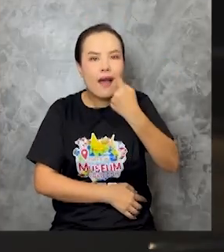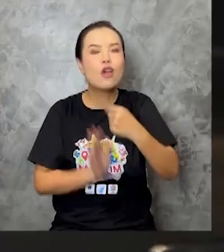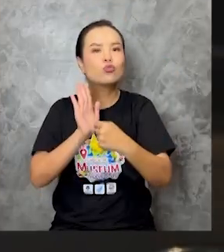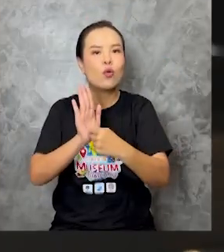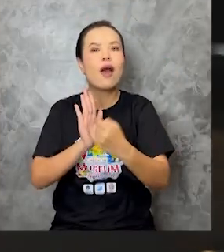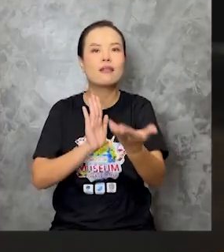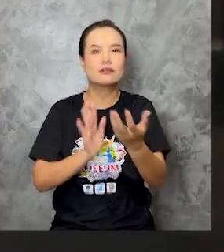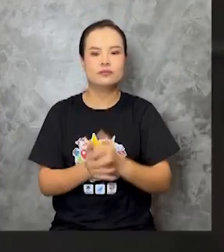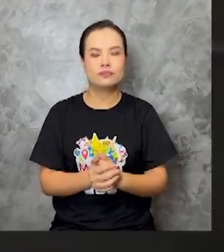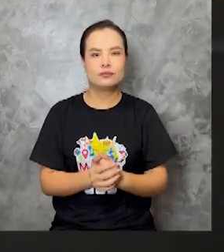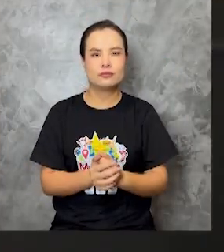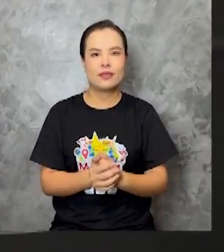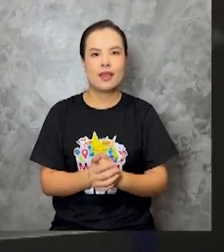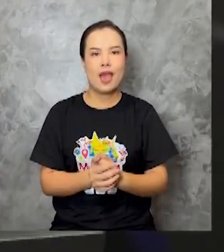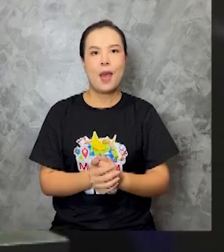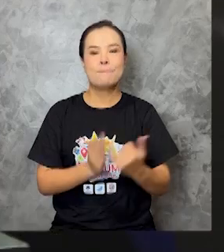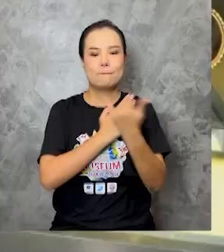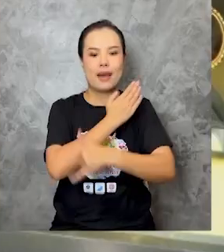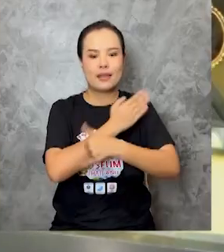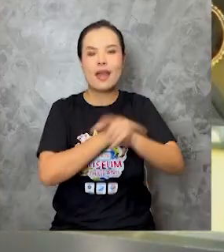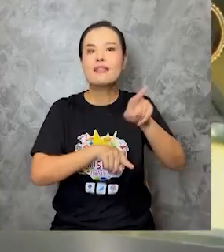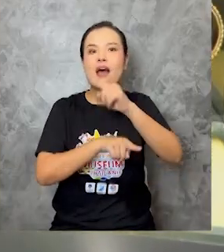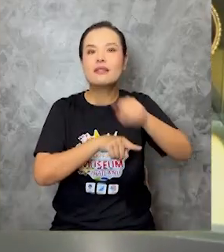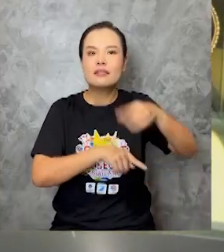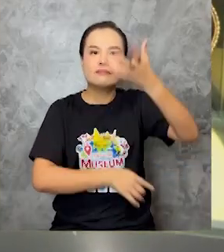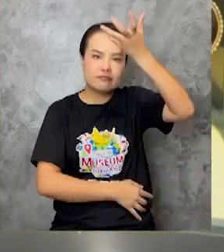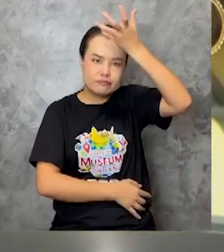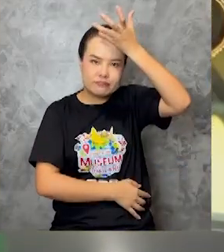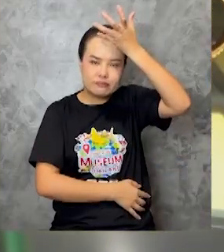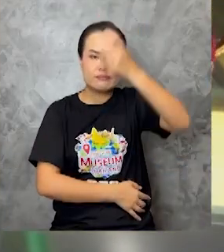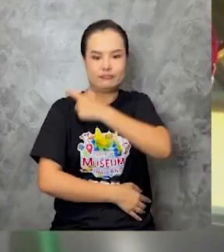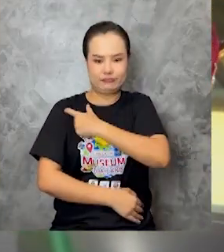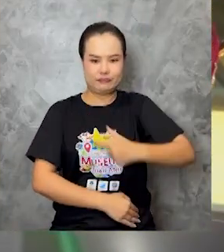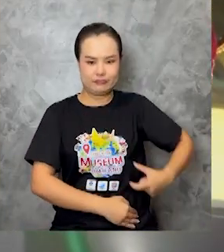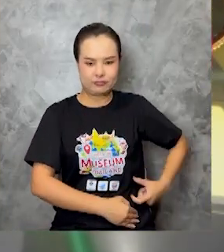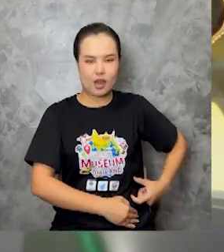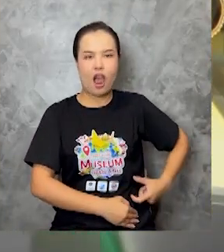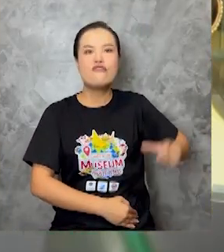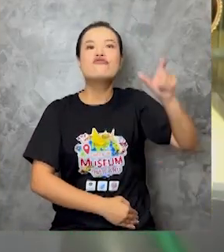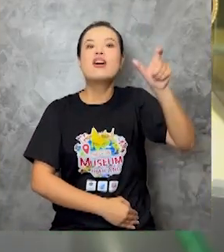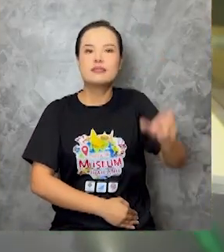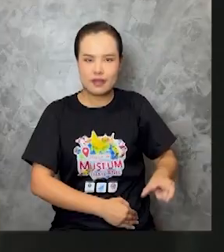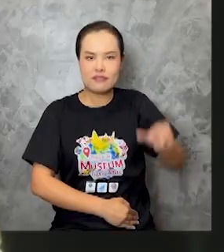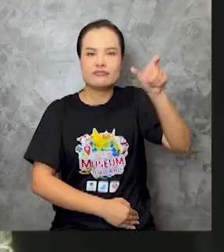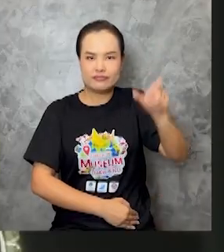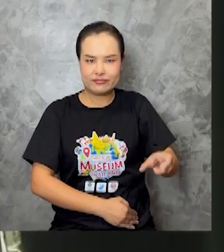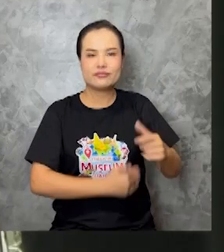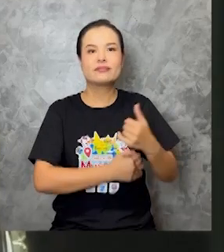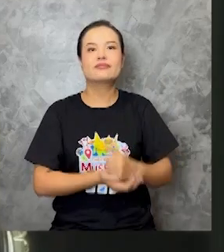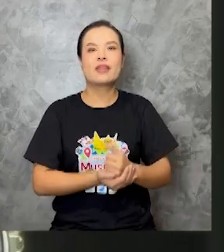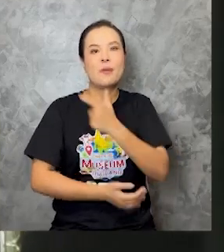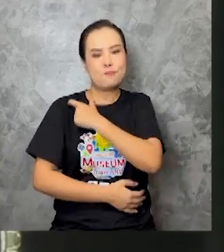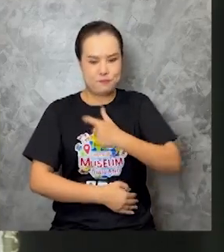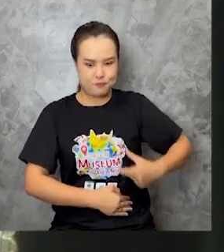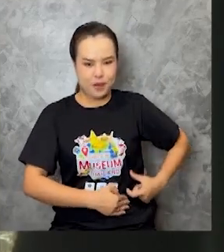อย่างอันนี้ก็จะเป็นของเจ้าฟ้าชายชาญที่2 ประเทศอะไรอ ่ะอันนี้น่าจะเป็นของฝรั่งเศสจริงๆทาง